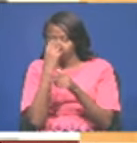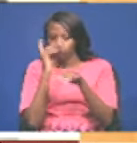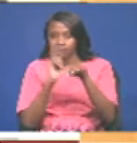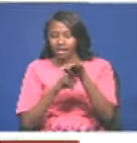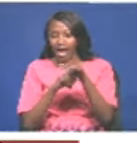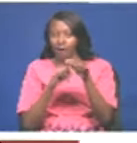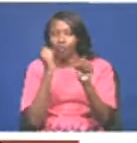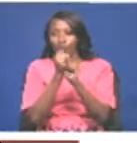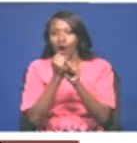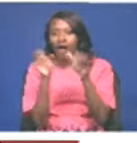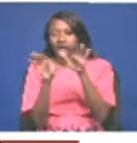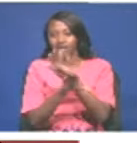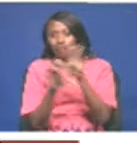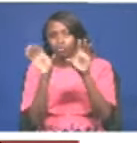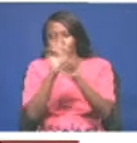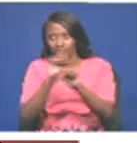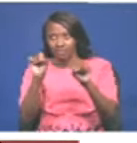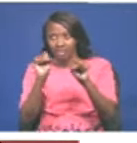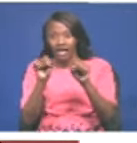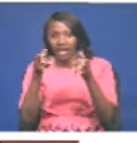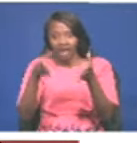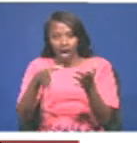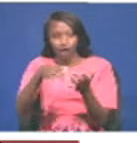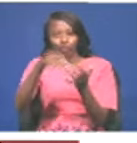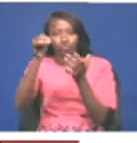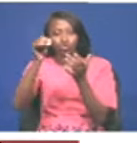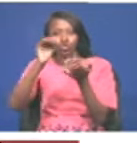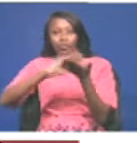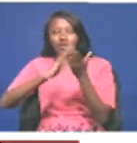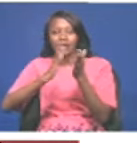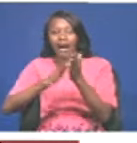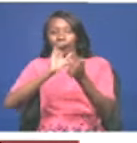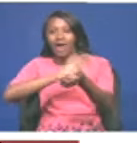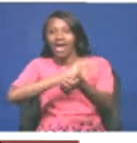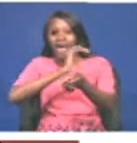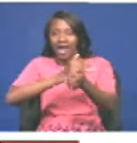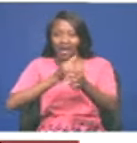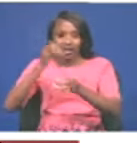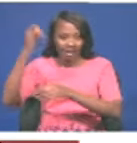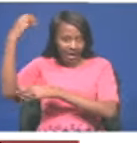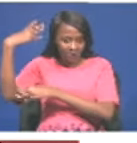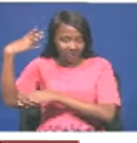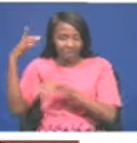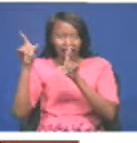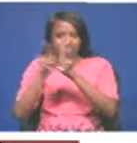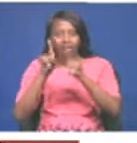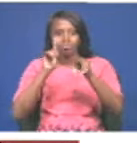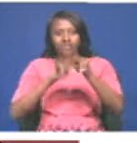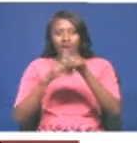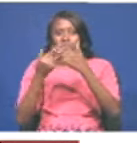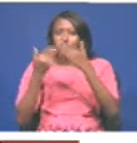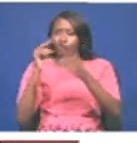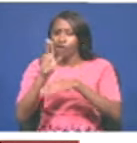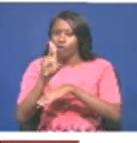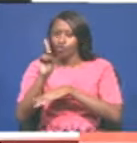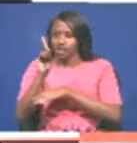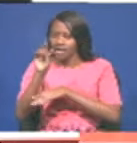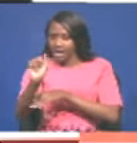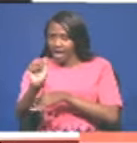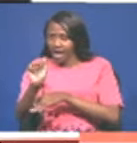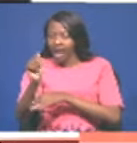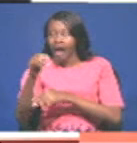pia ameteuliwa tena kama waziri wa kawi. Chirchir pia alikuwa wakala mkuu wa chama cha UDA wakati wa uchaguzi mkuu